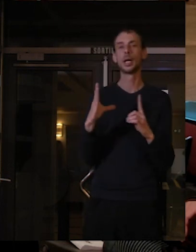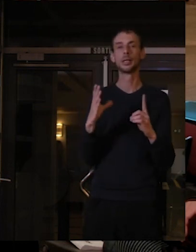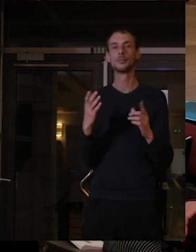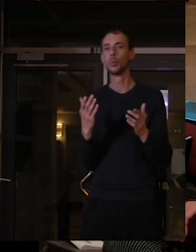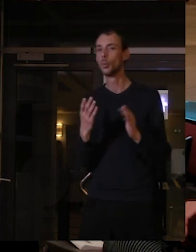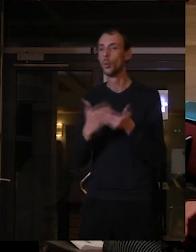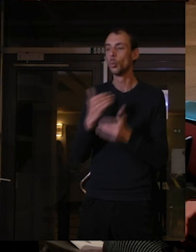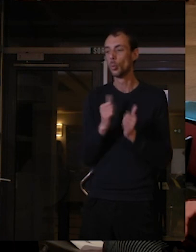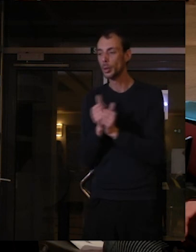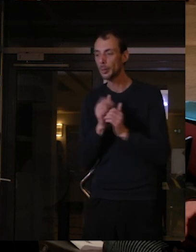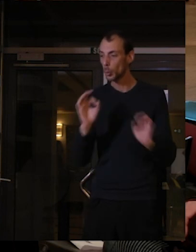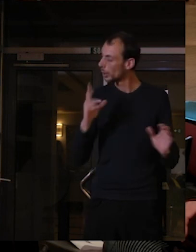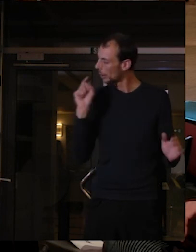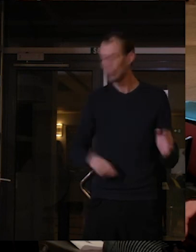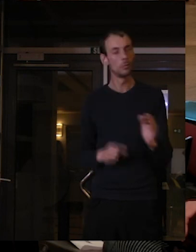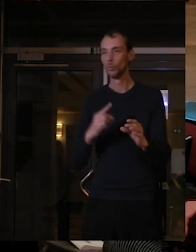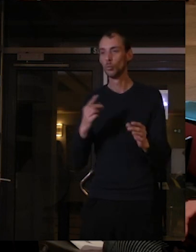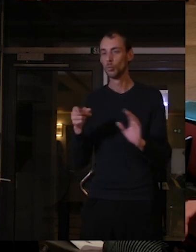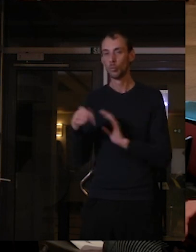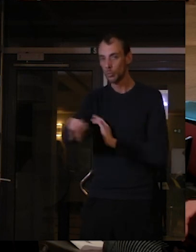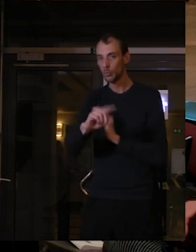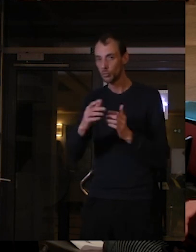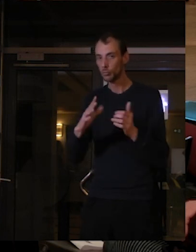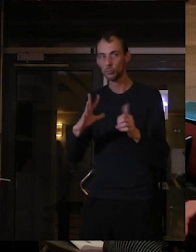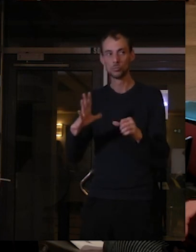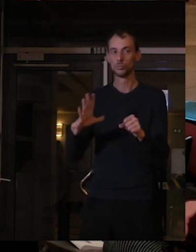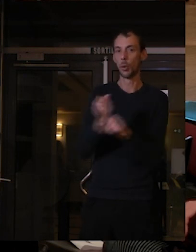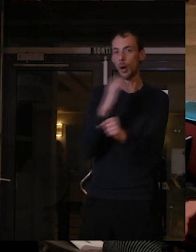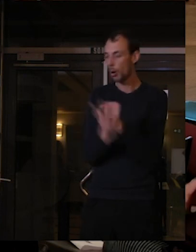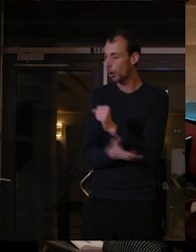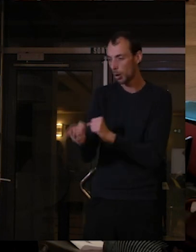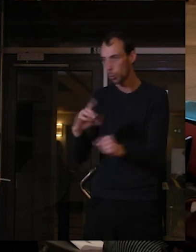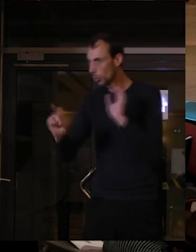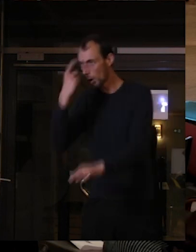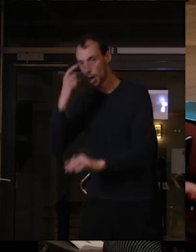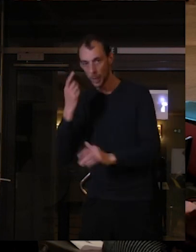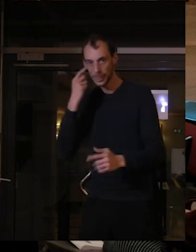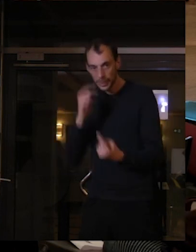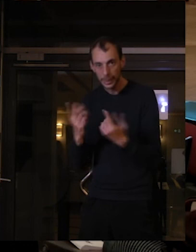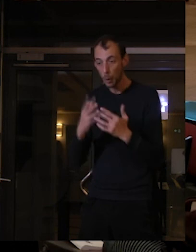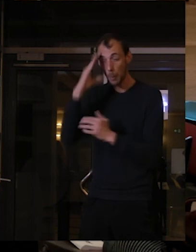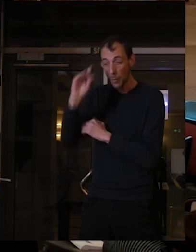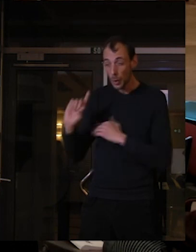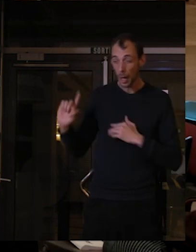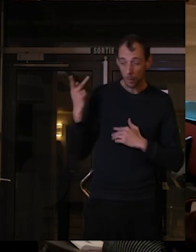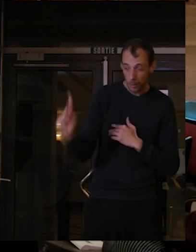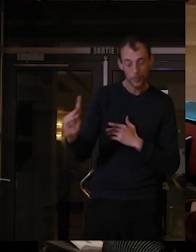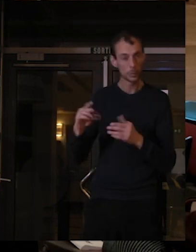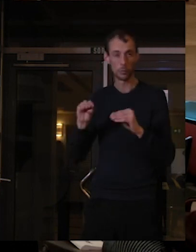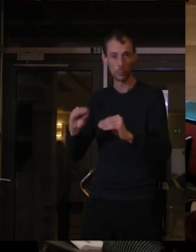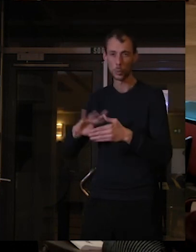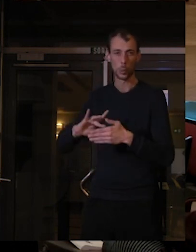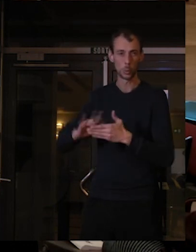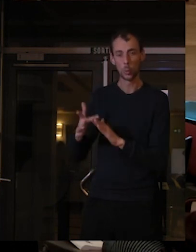soit bien un enjeu pris en compte par les associations de former l'ensemble de leurs professionnels. Voilà. Donc, en